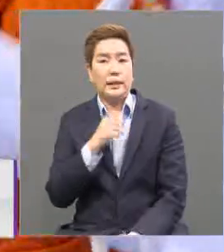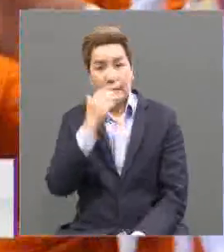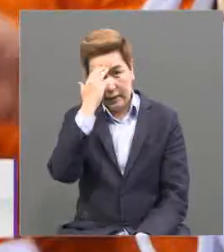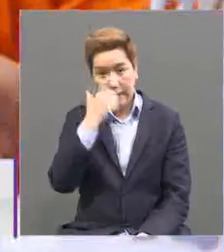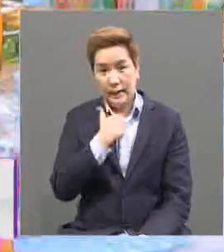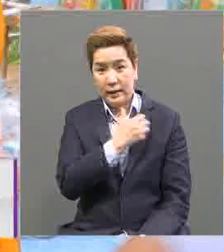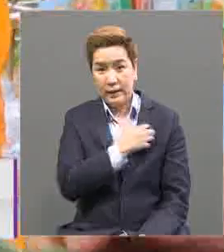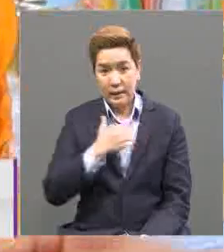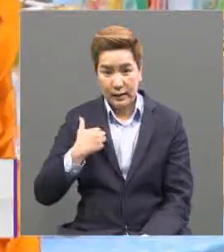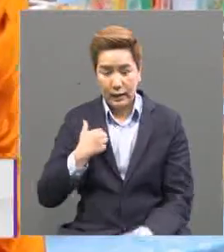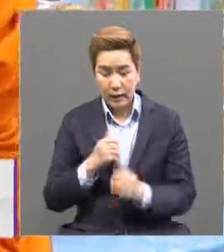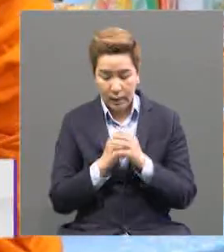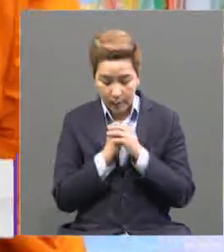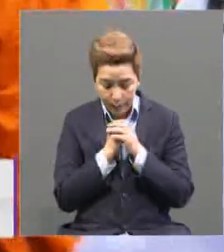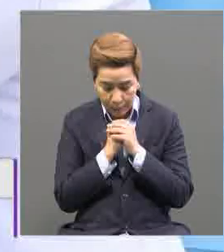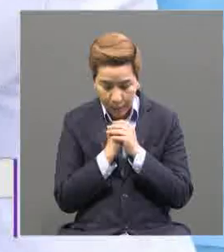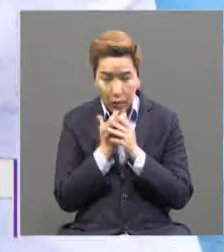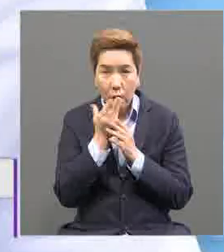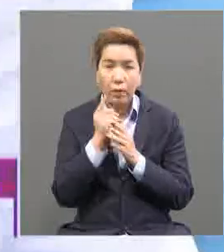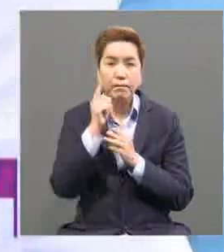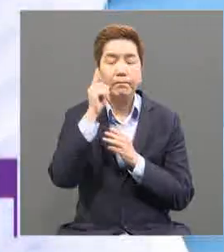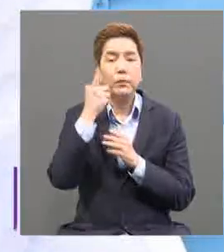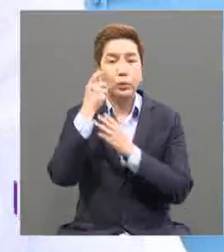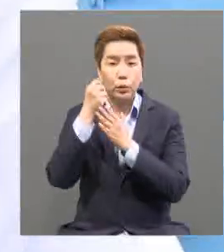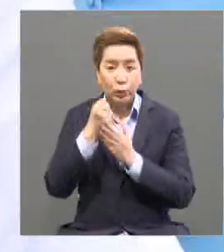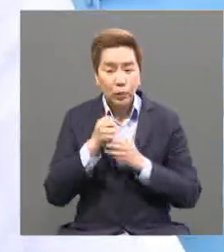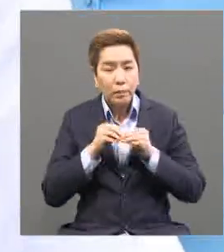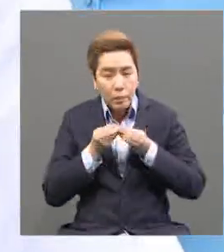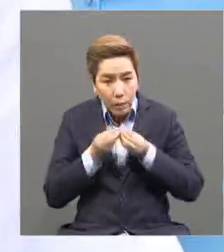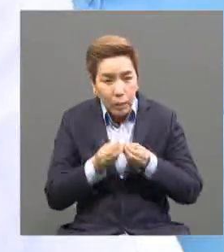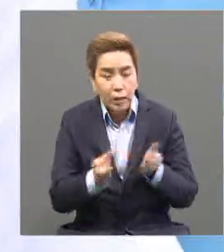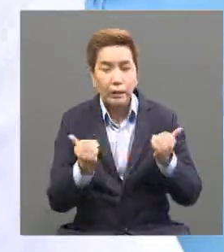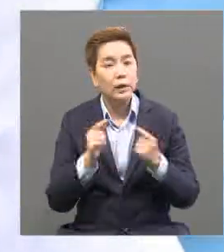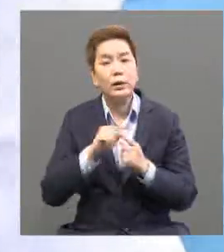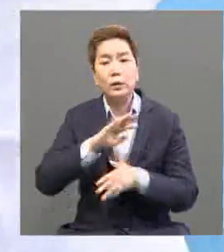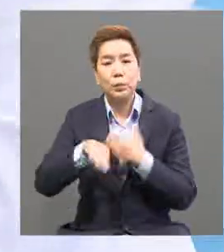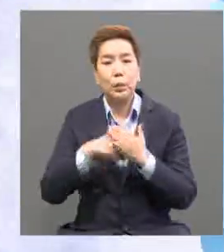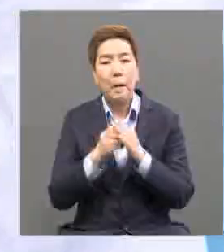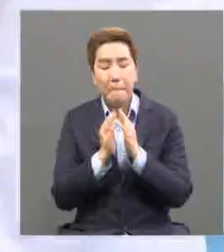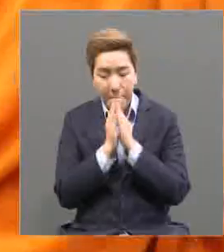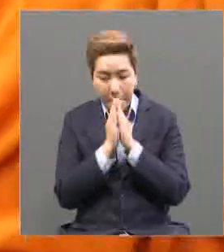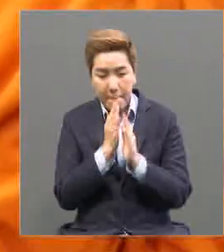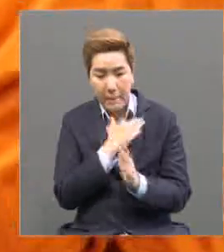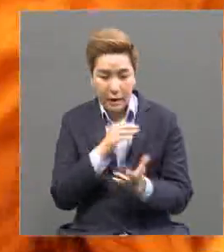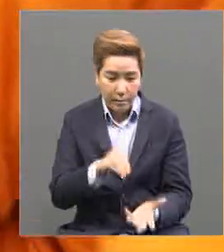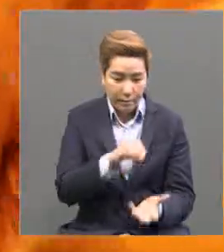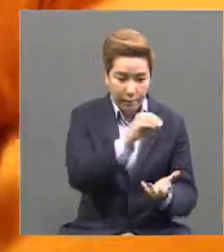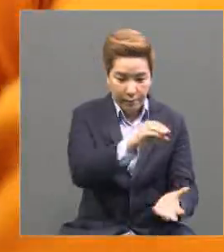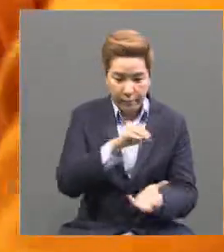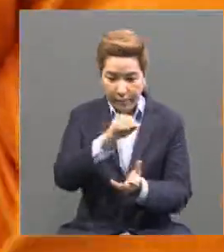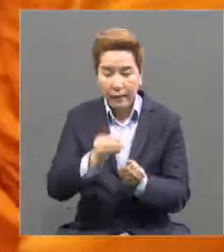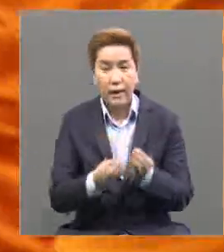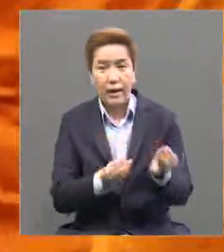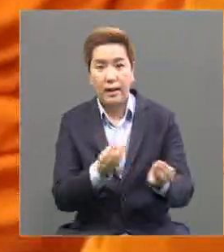สต์ประกอบพิธีอธิษฐานภาวนาขอพรก่อนที่ทุกคนจะร่วมกันทำบุญตักบาตรพระสงฆ์สามเณรถวายเป็นพระ